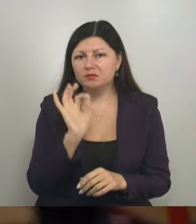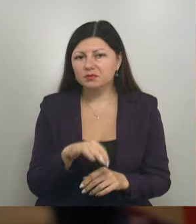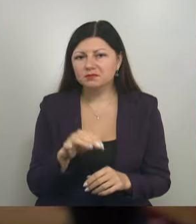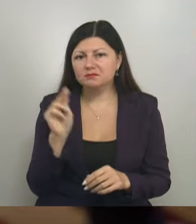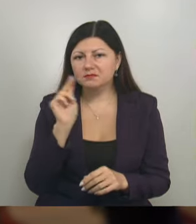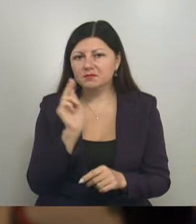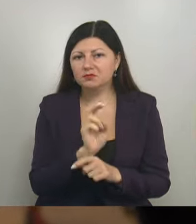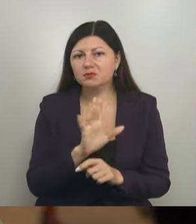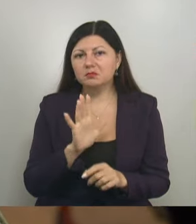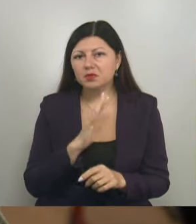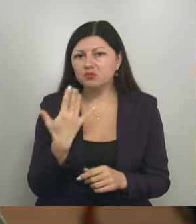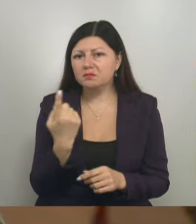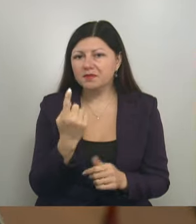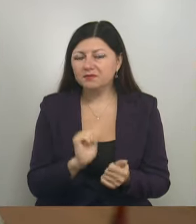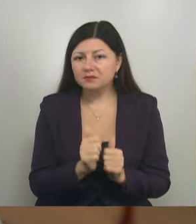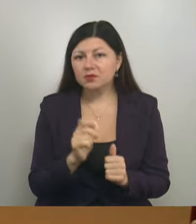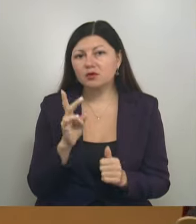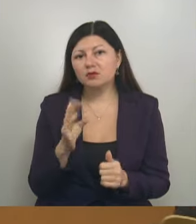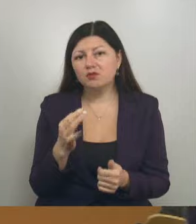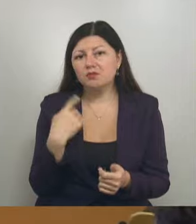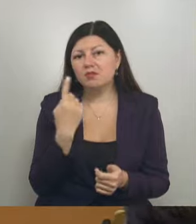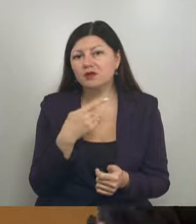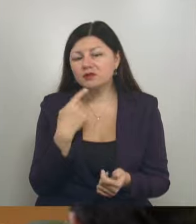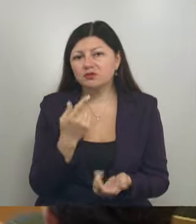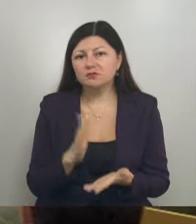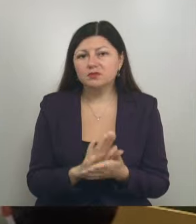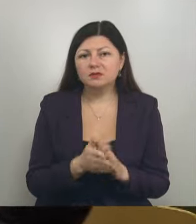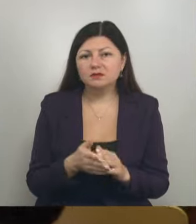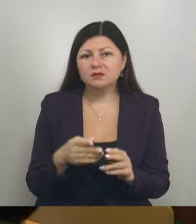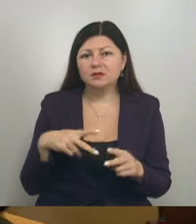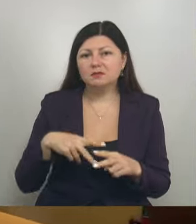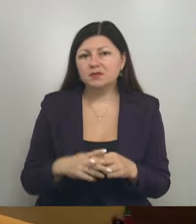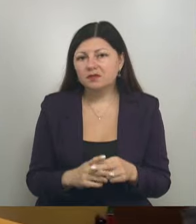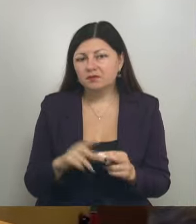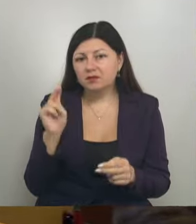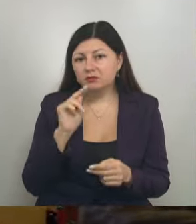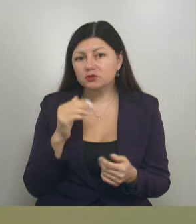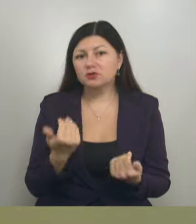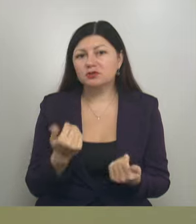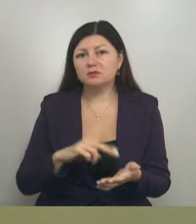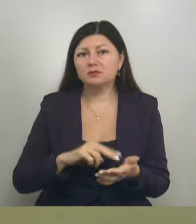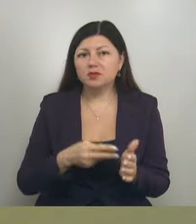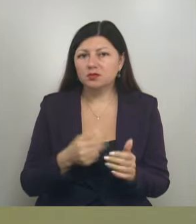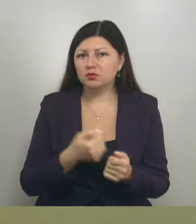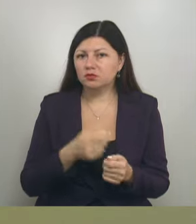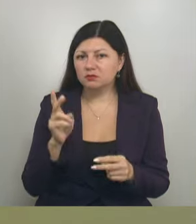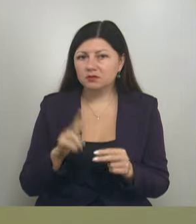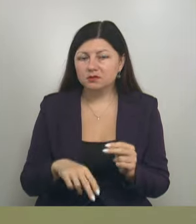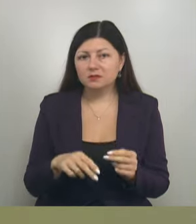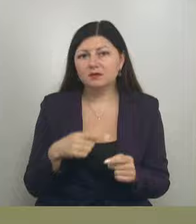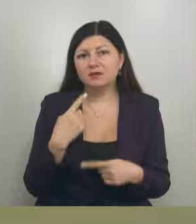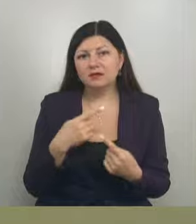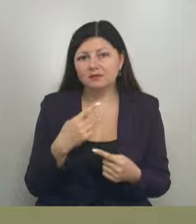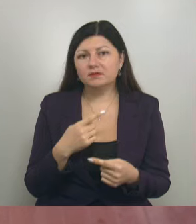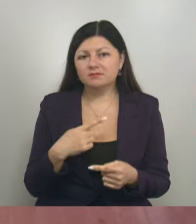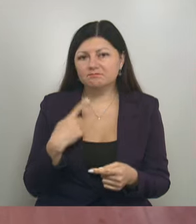уже поступала на первую смену, но по личным обстоятельствам пришлось прервать обучение. В этот раз планирует дойти до конца, говорит